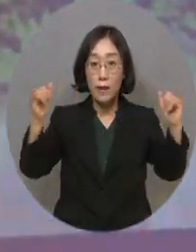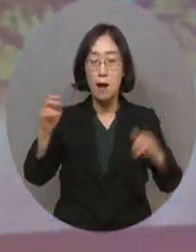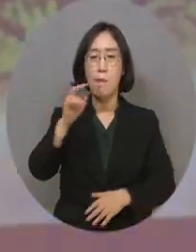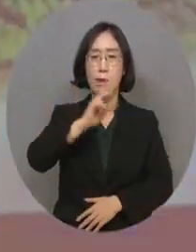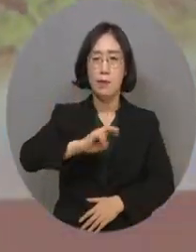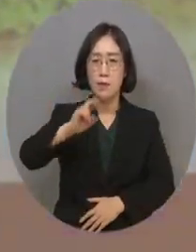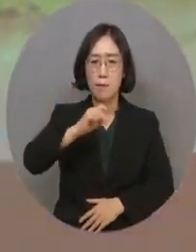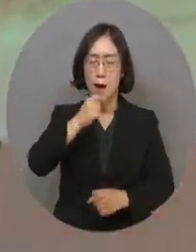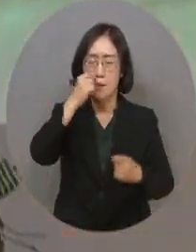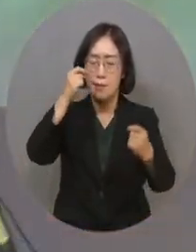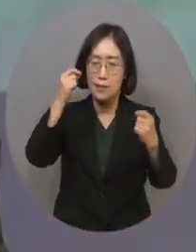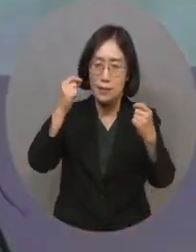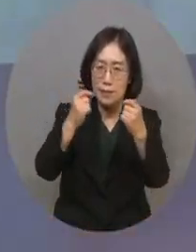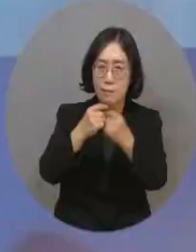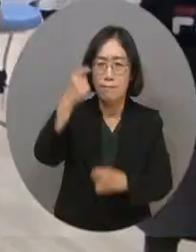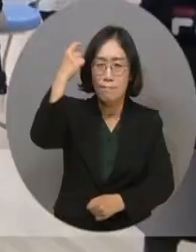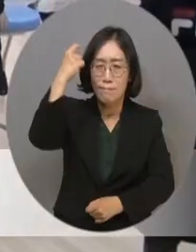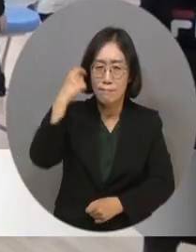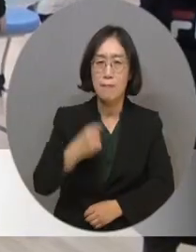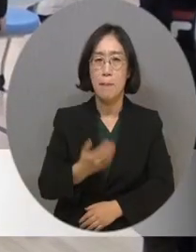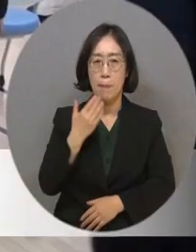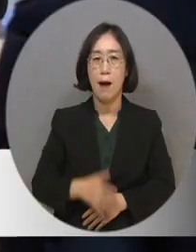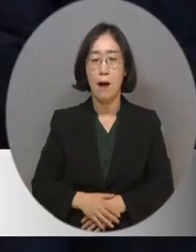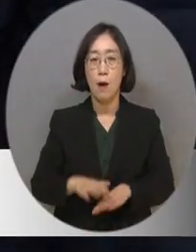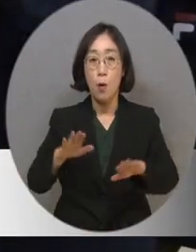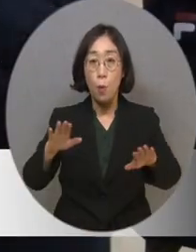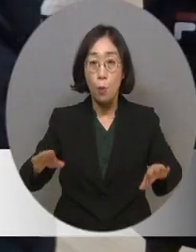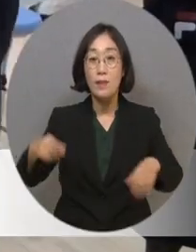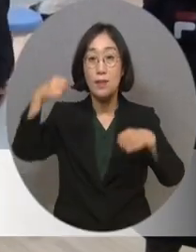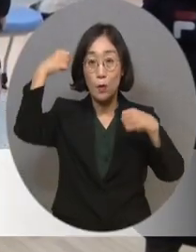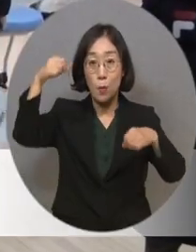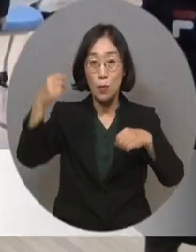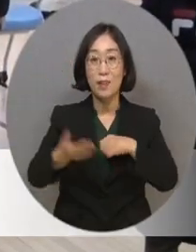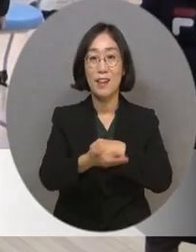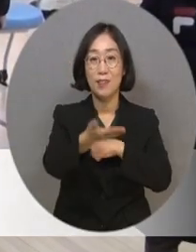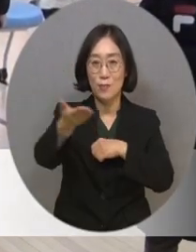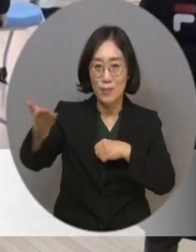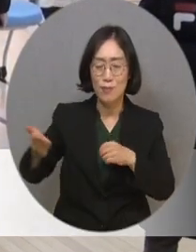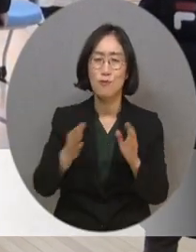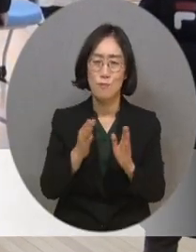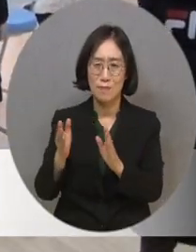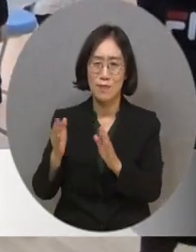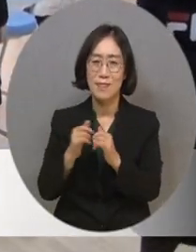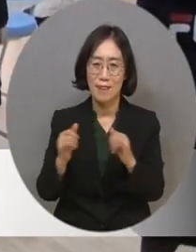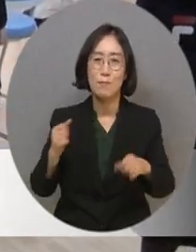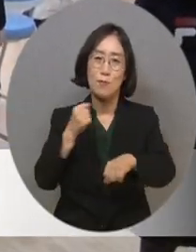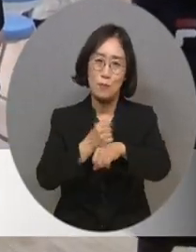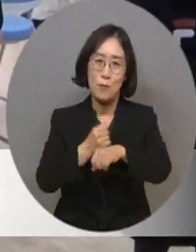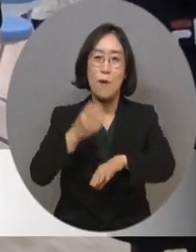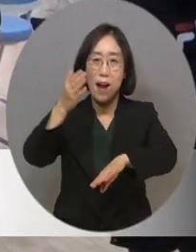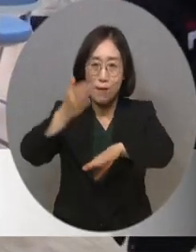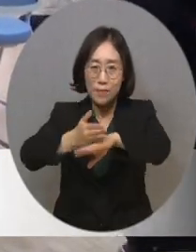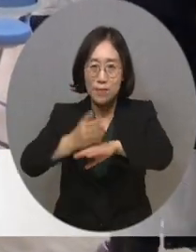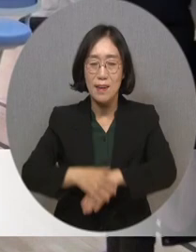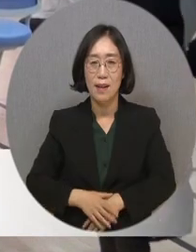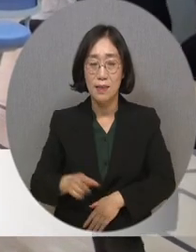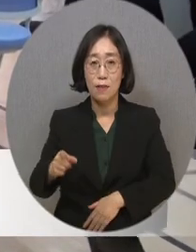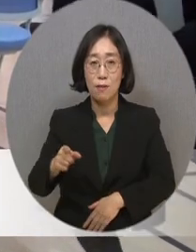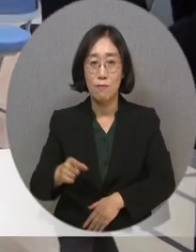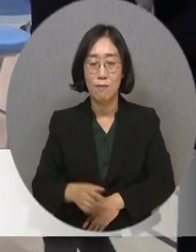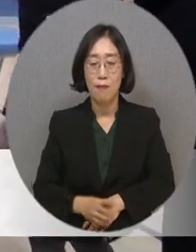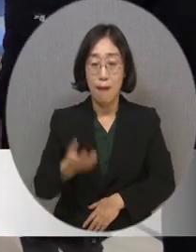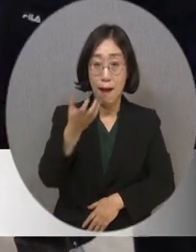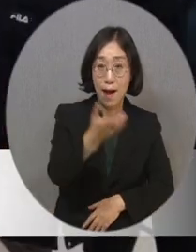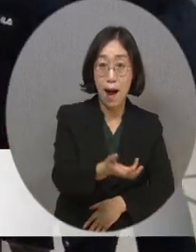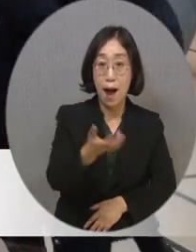더욱 친해질 수 있었습니다. 오늘 이 공연해 주신 관계자분들께 감사드리고 이러한 행사가 찾아가는